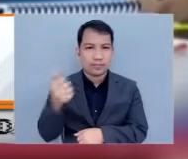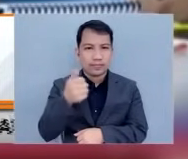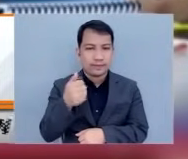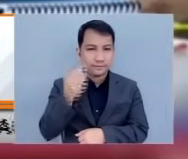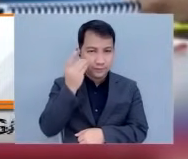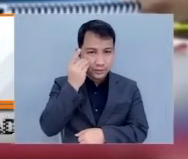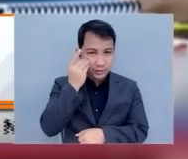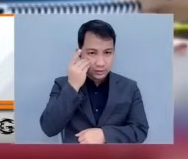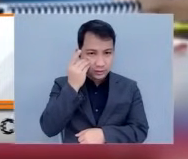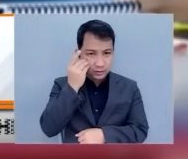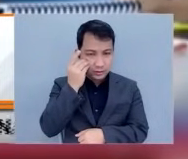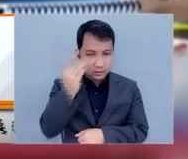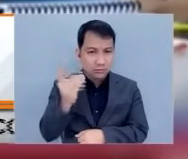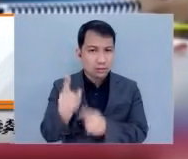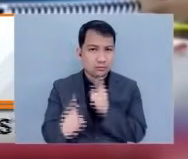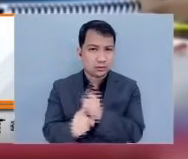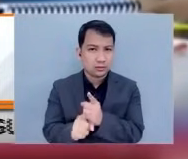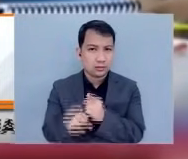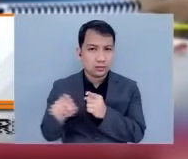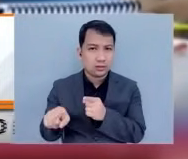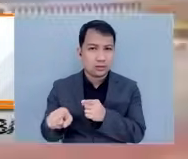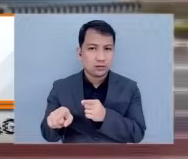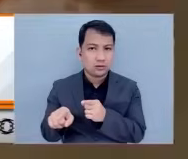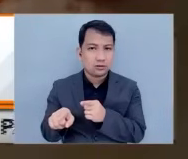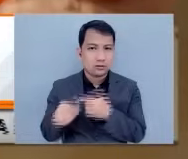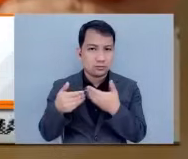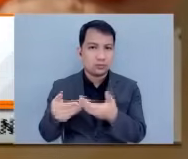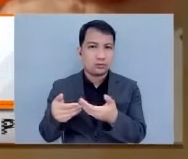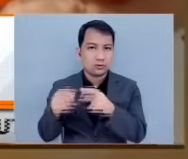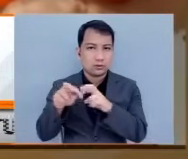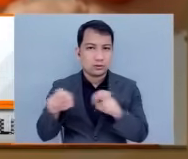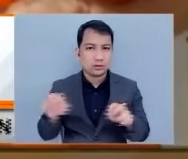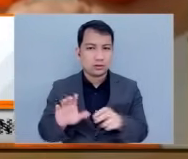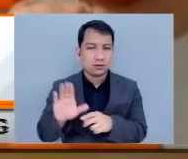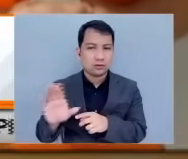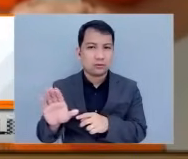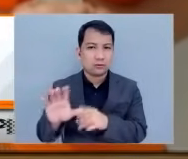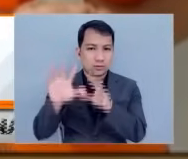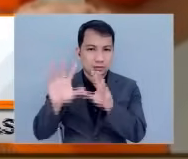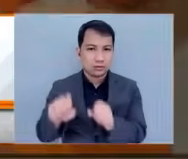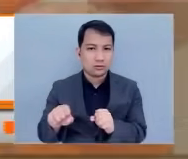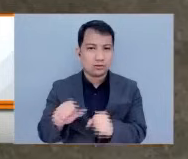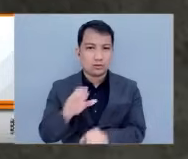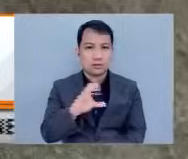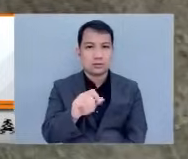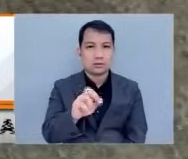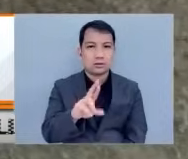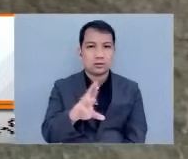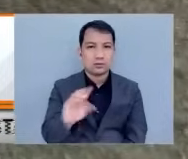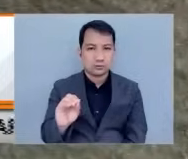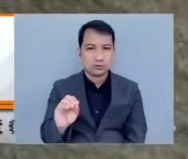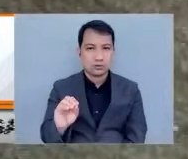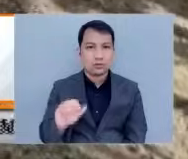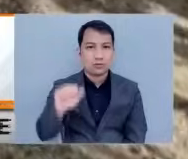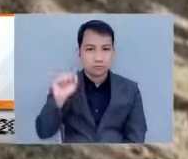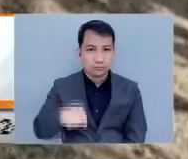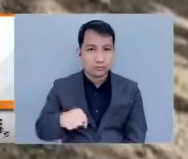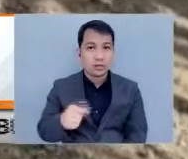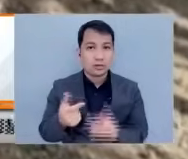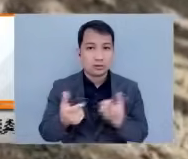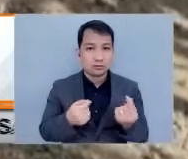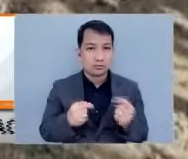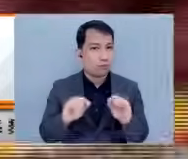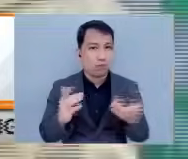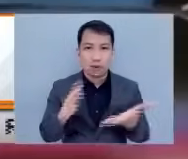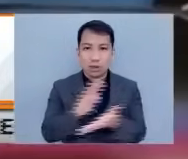kung itinuturing nilang isang hot pursuit operation ang pag-aresto kina Castro kung saan pwedeng magsagawa ng warrantless